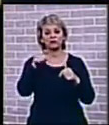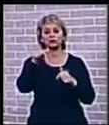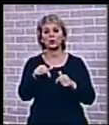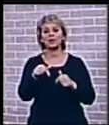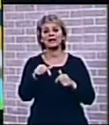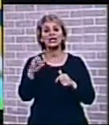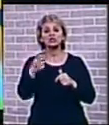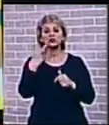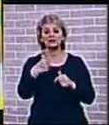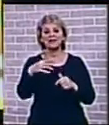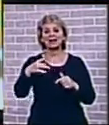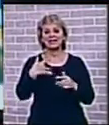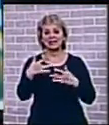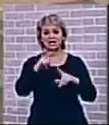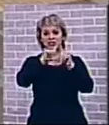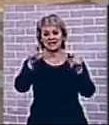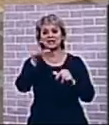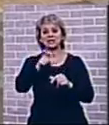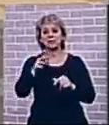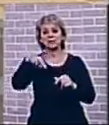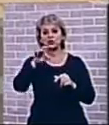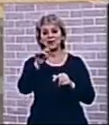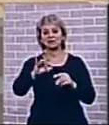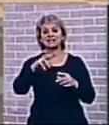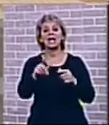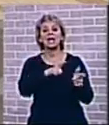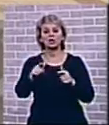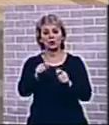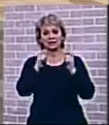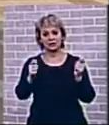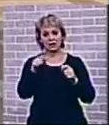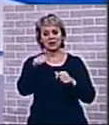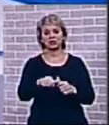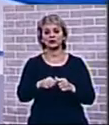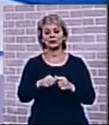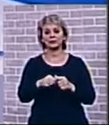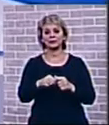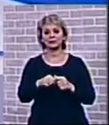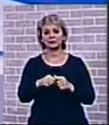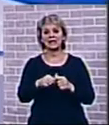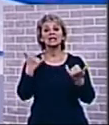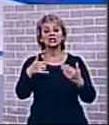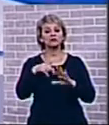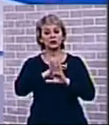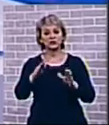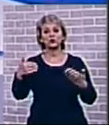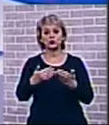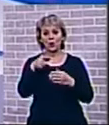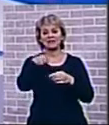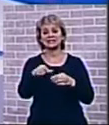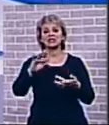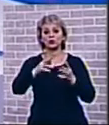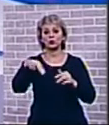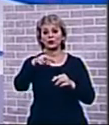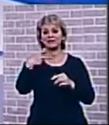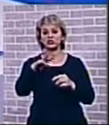футболу. Еще 2 кинотеатра в поселениях Песчанокопского района готовятся к открытию. На сегодня у меня все. Еще больше